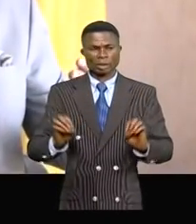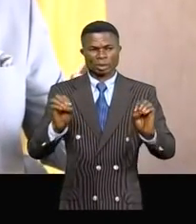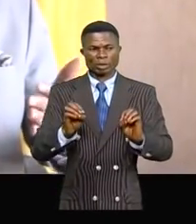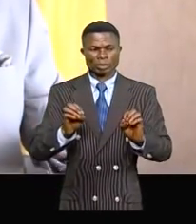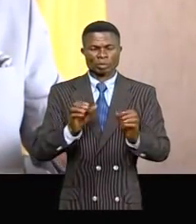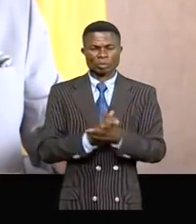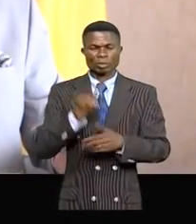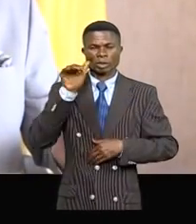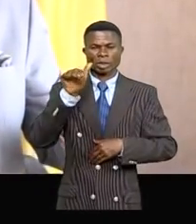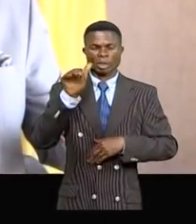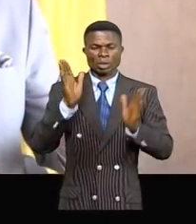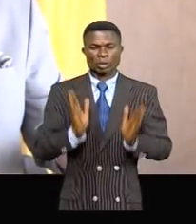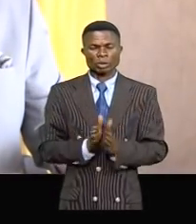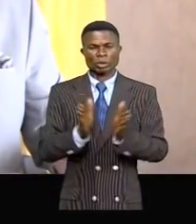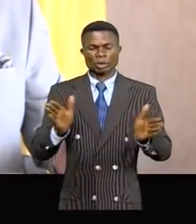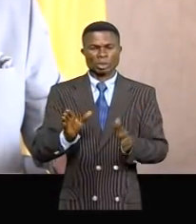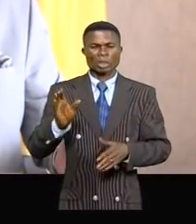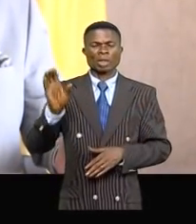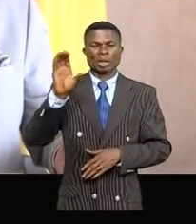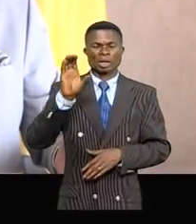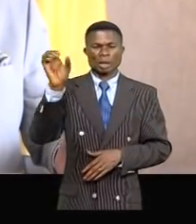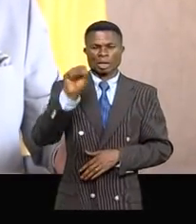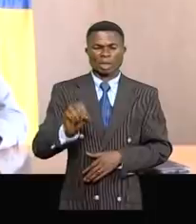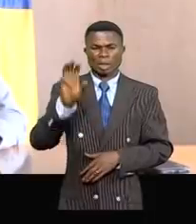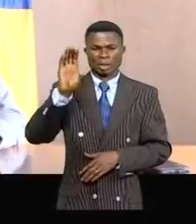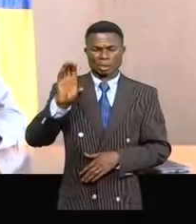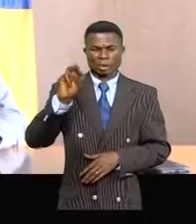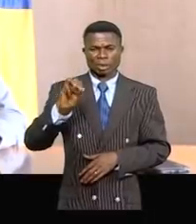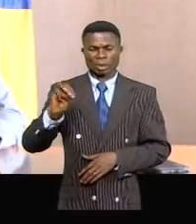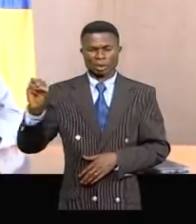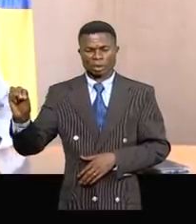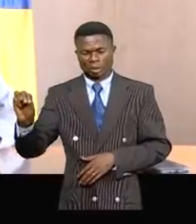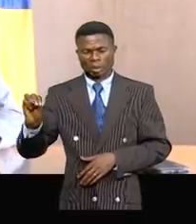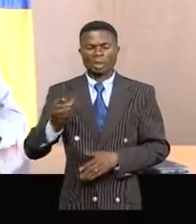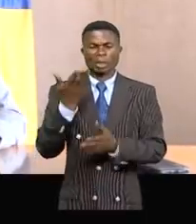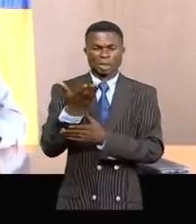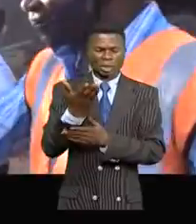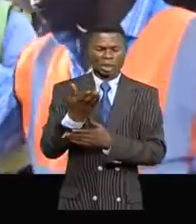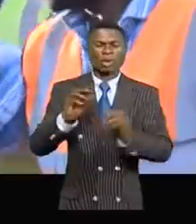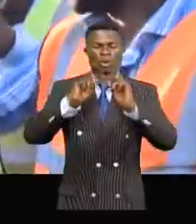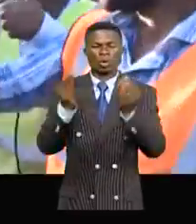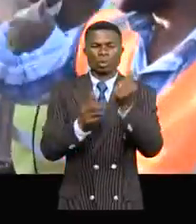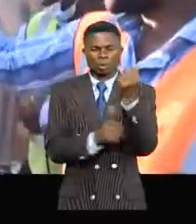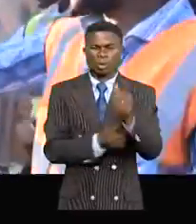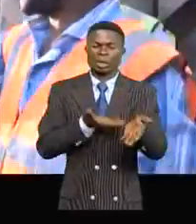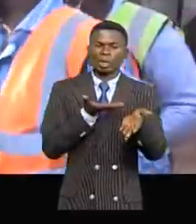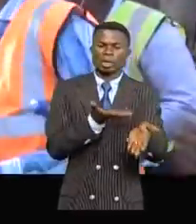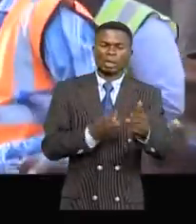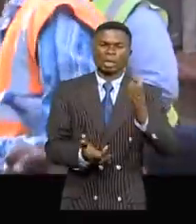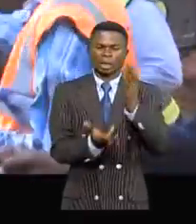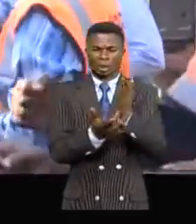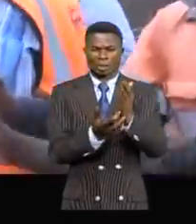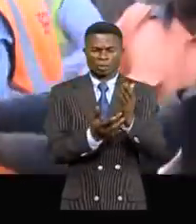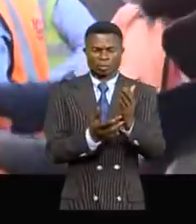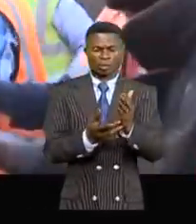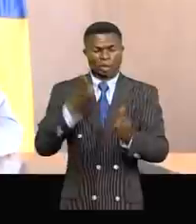Le directeur général de la SNCC a encensé la direction générale de TIFM et ses équipes pour l'appui technique et